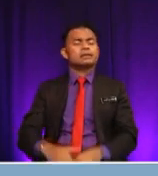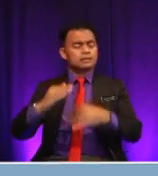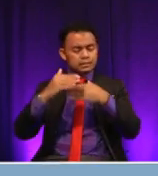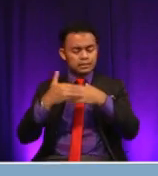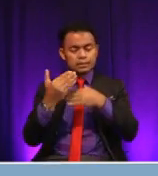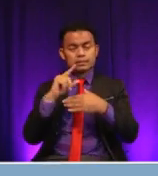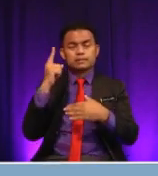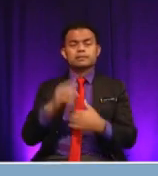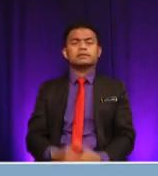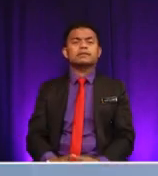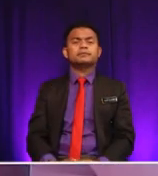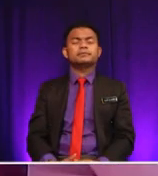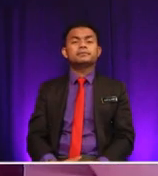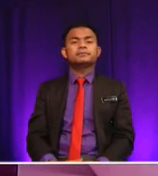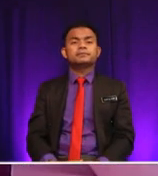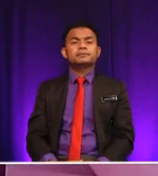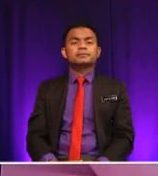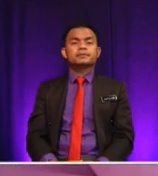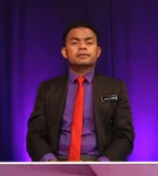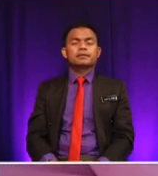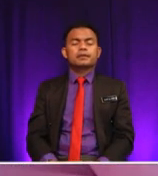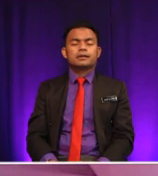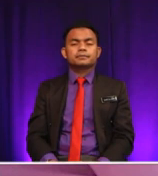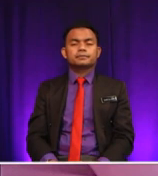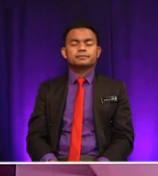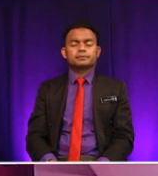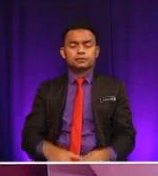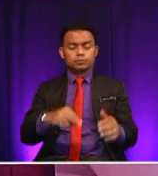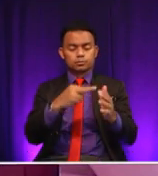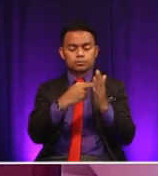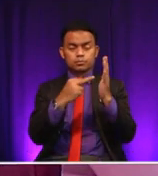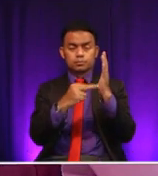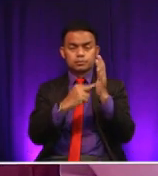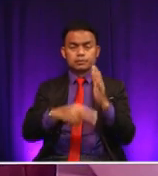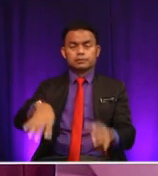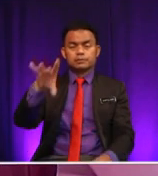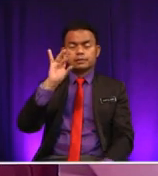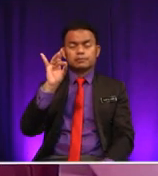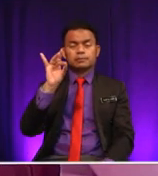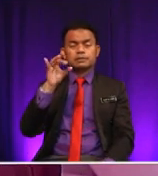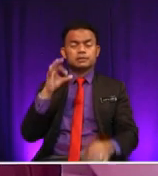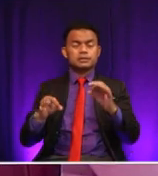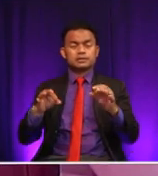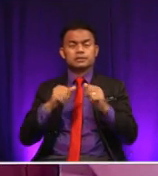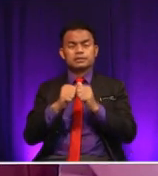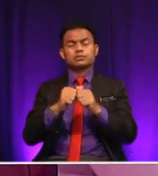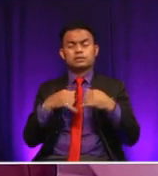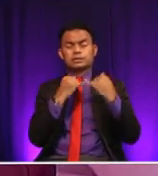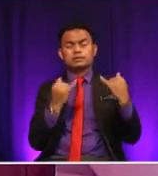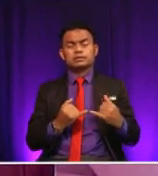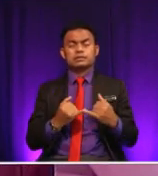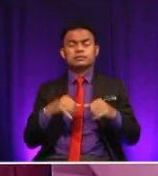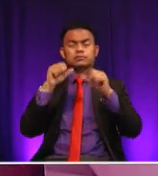saja Oke Kemudian pada rangka yang ke-8 juga diturut kehendak hati kelak boleh menjadi mati